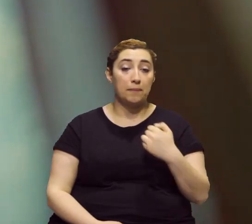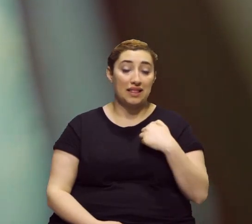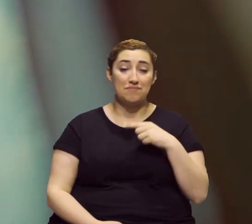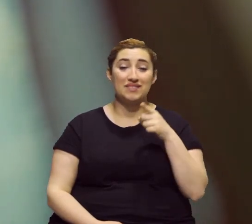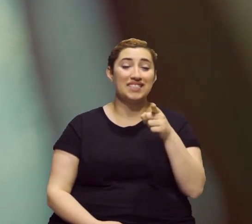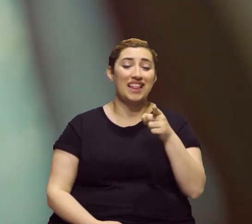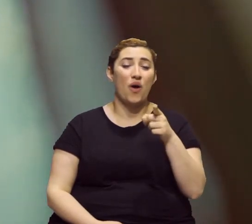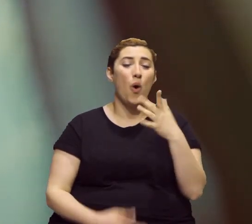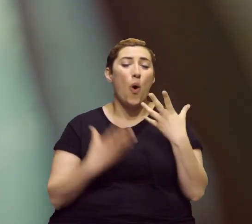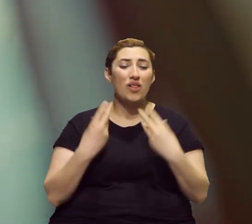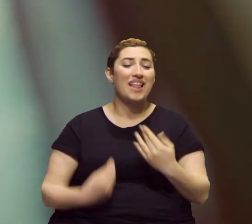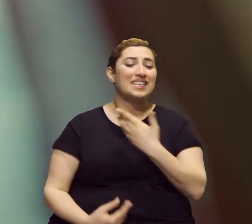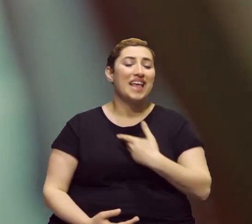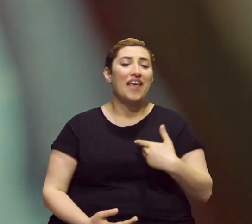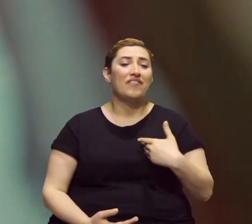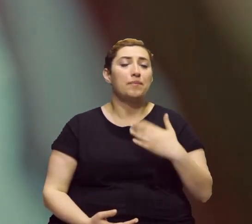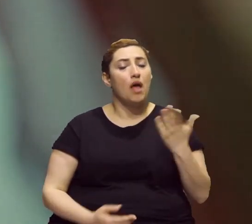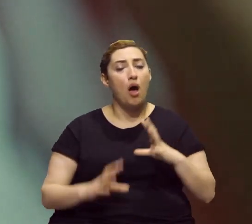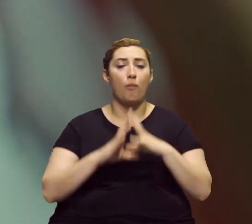Benim sana olan sevgimin yanında.